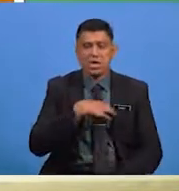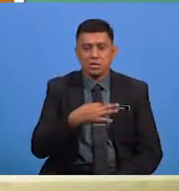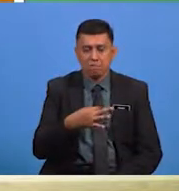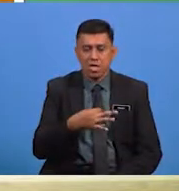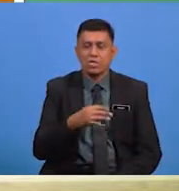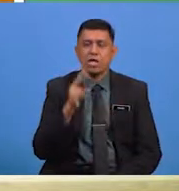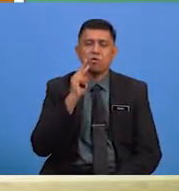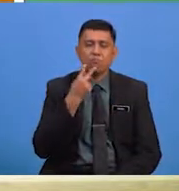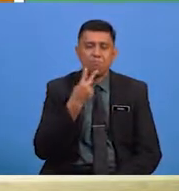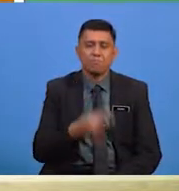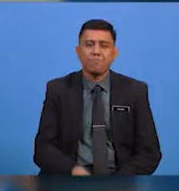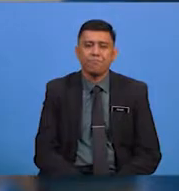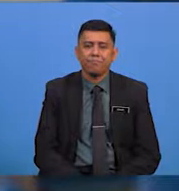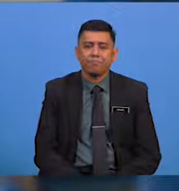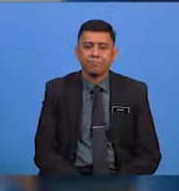sayur.